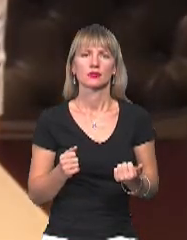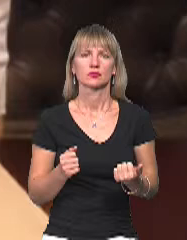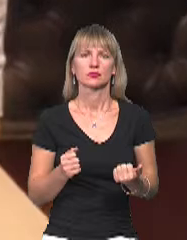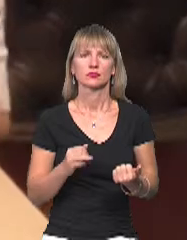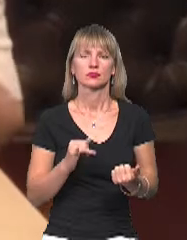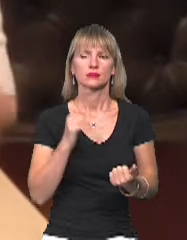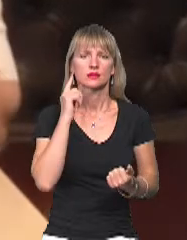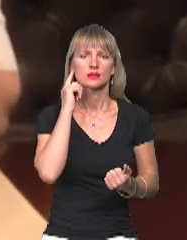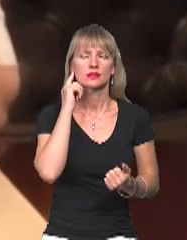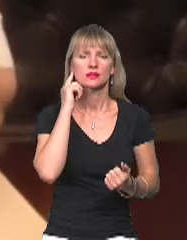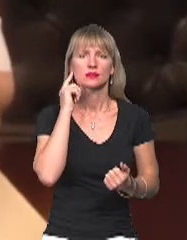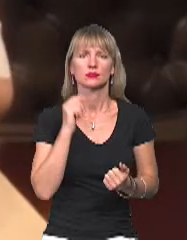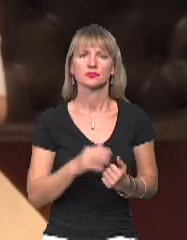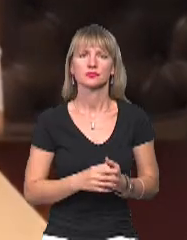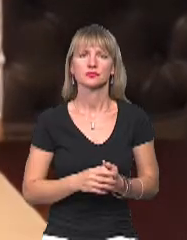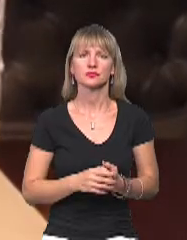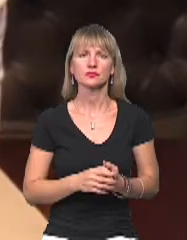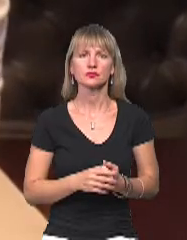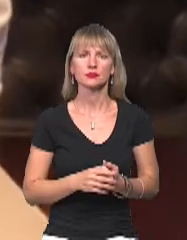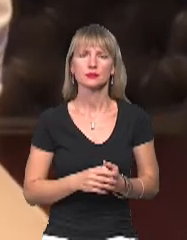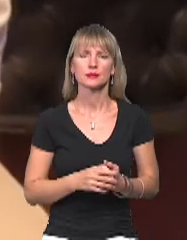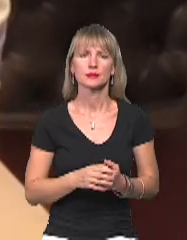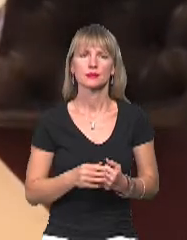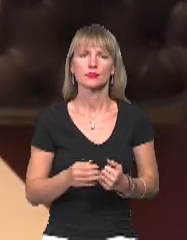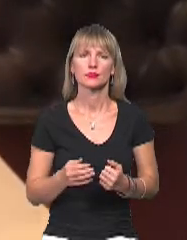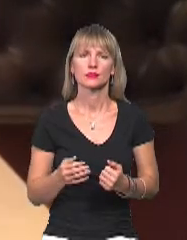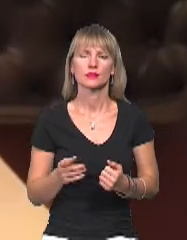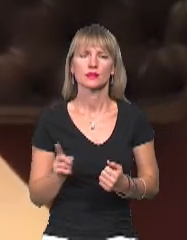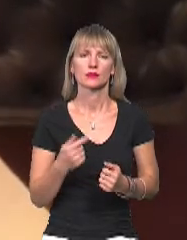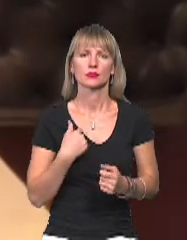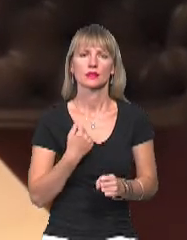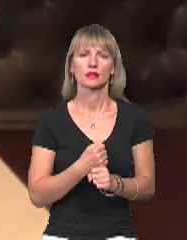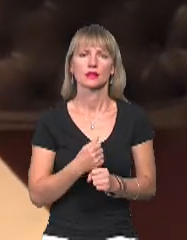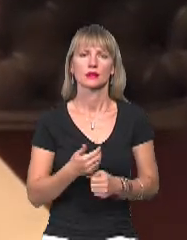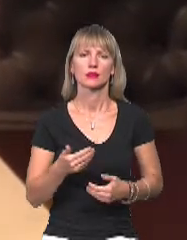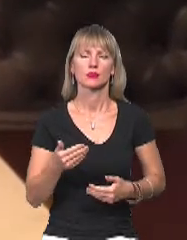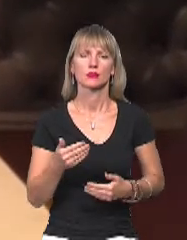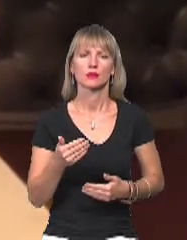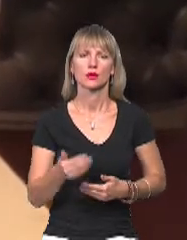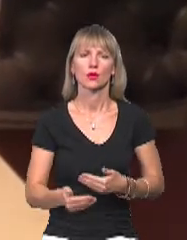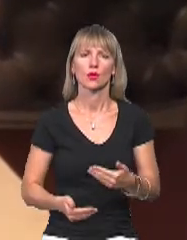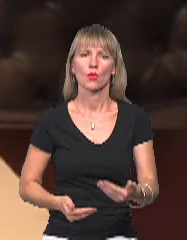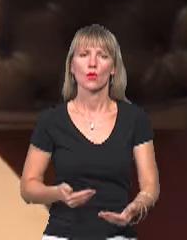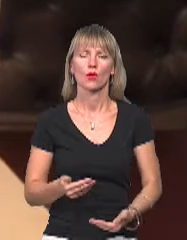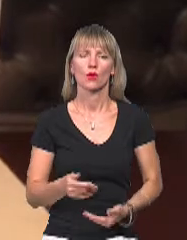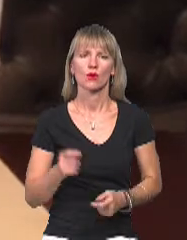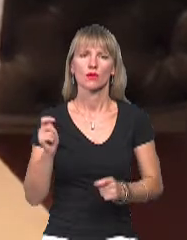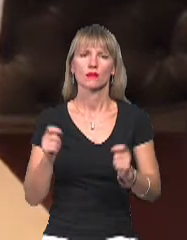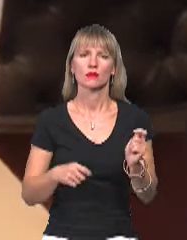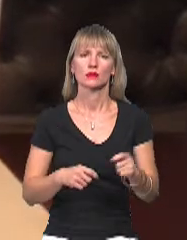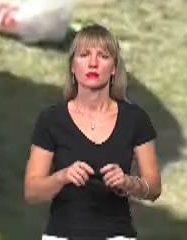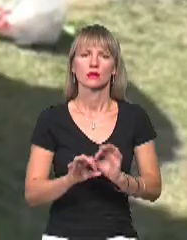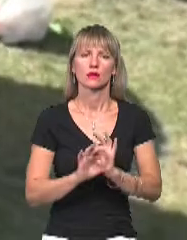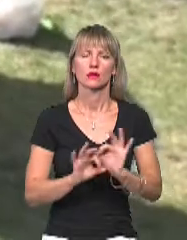дітям кожній у ручки. І мені дуже приємно, що за 13 років у фестивалі є дуже класна підтримка. Він